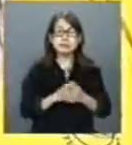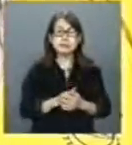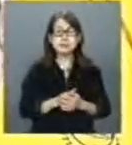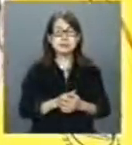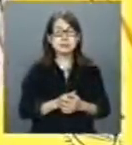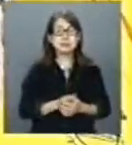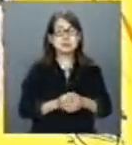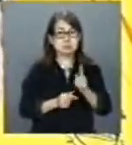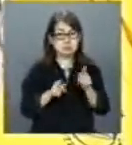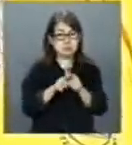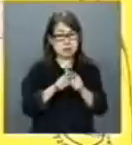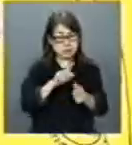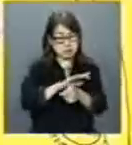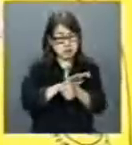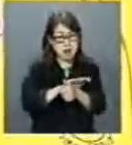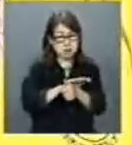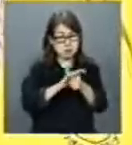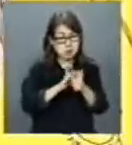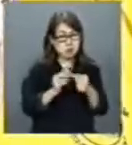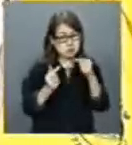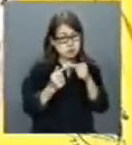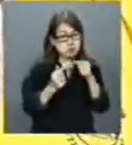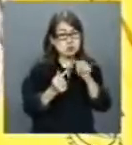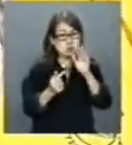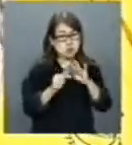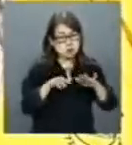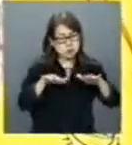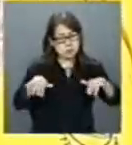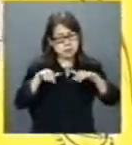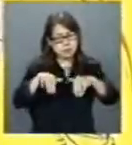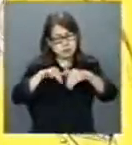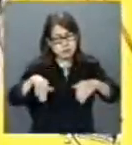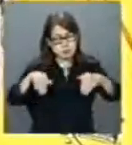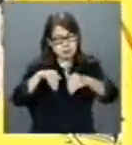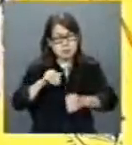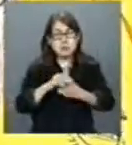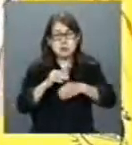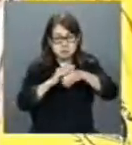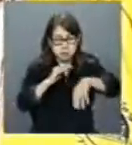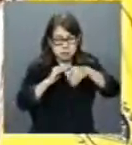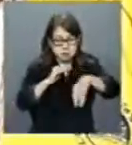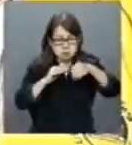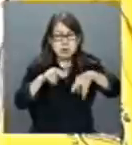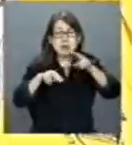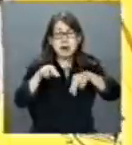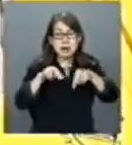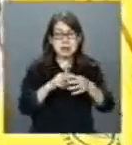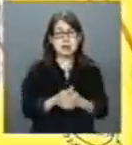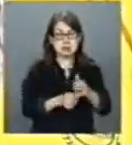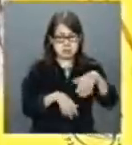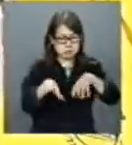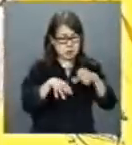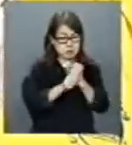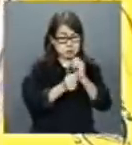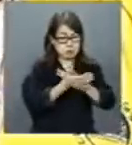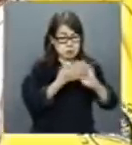วางไข่ของเต่านะครับแต่ว่าภายหลังจากที่เรามีโครงการบริหารจัดการด้านการประมงในพื้นที่อ่าวบางสะพานก็